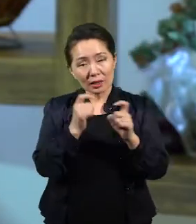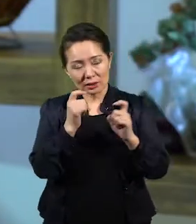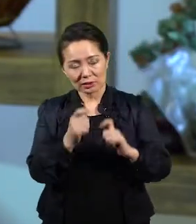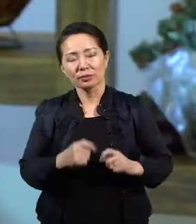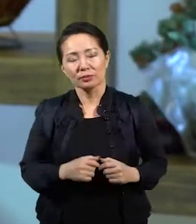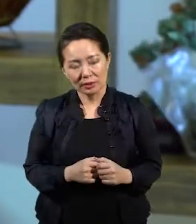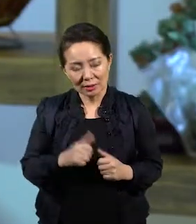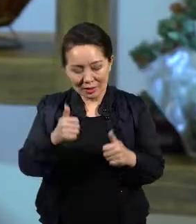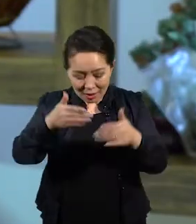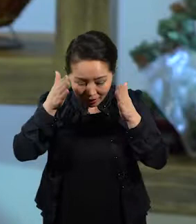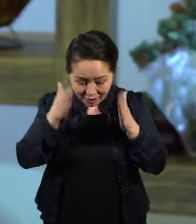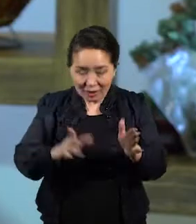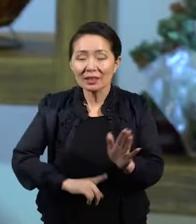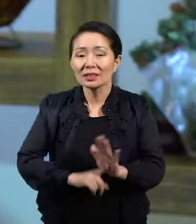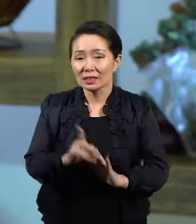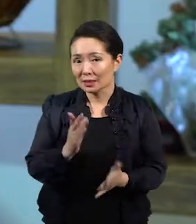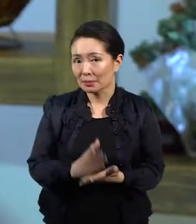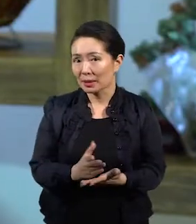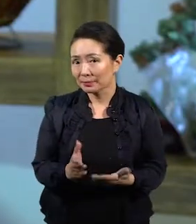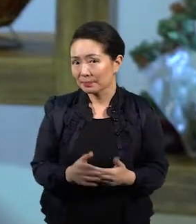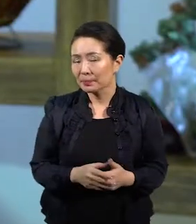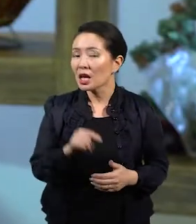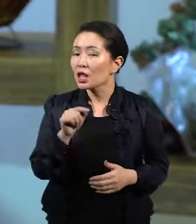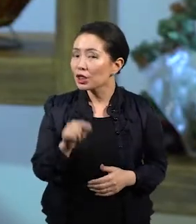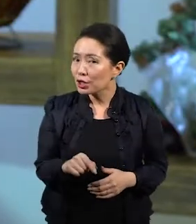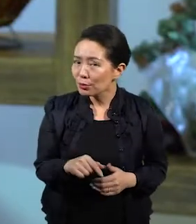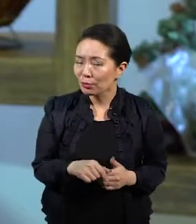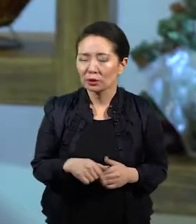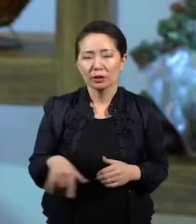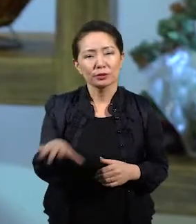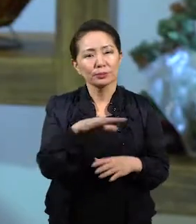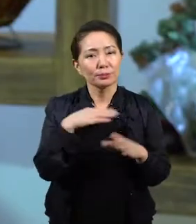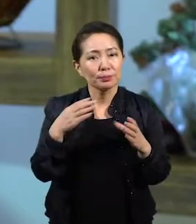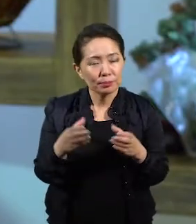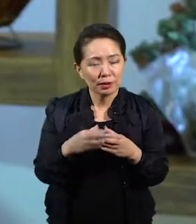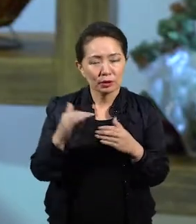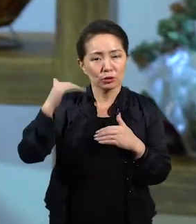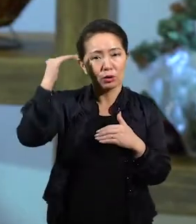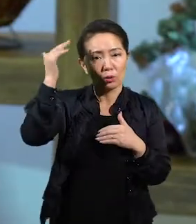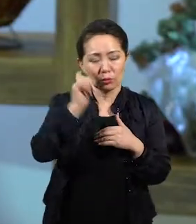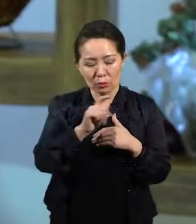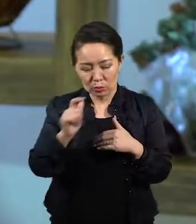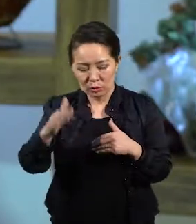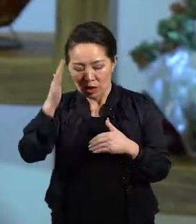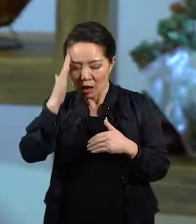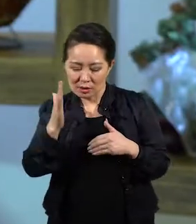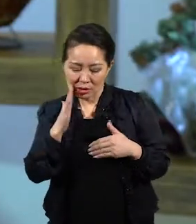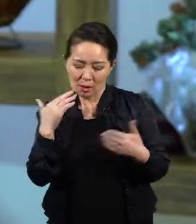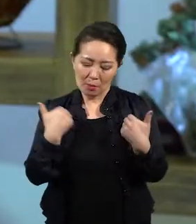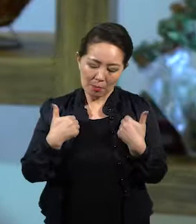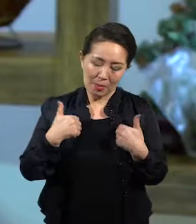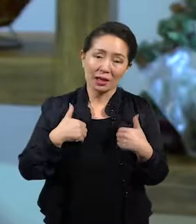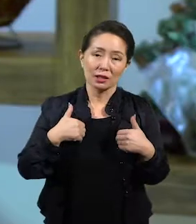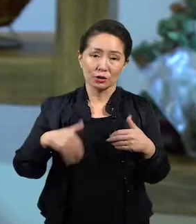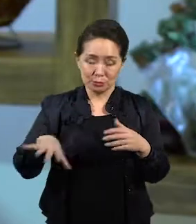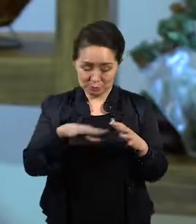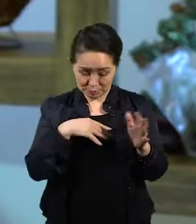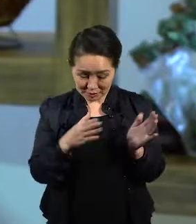дээр бол анхаарч эхэлсэн байгаа. Тиймдээч бид томчууд, эцэг эх, багш, сургууль мужуулагч бид